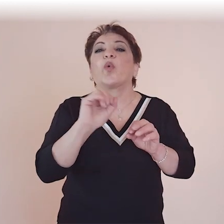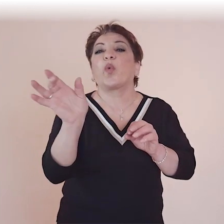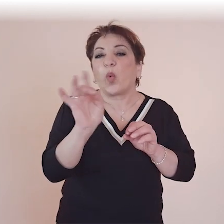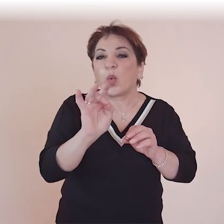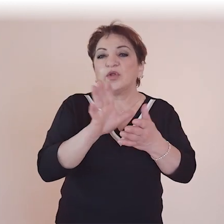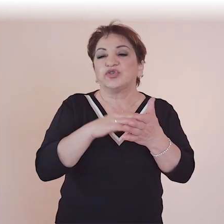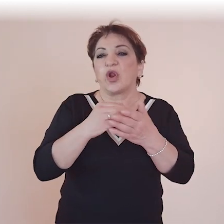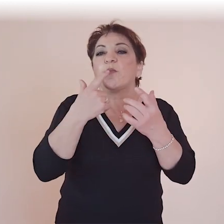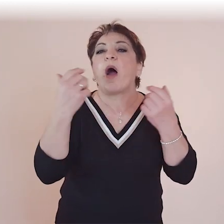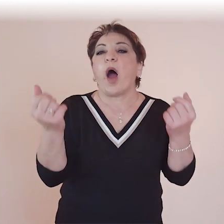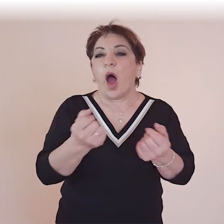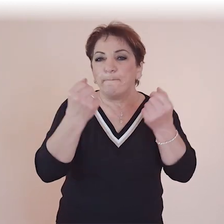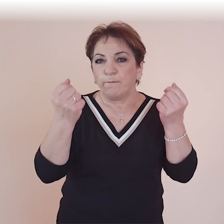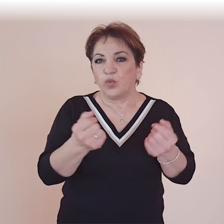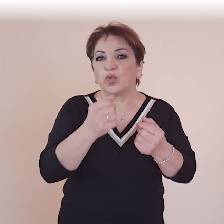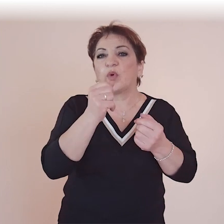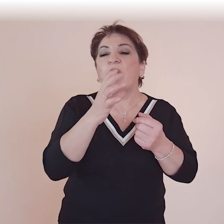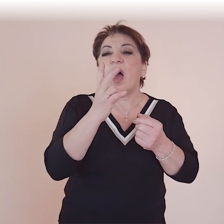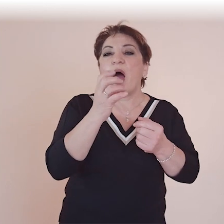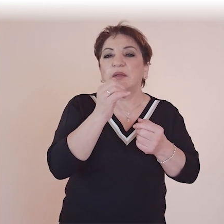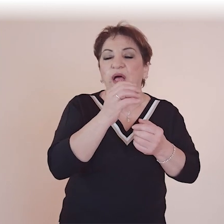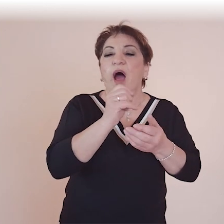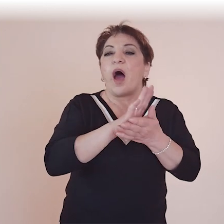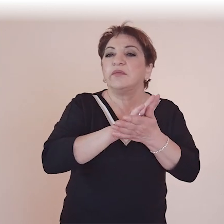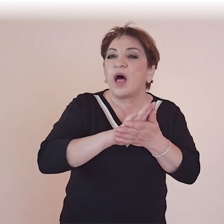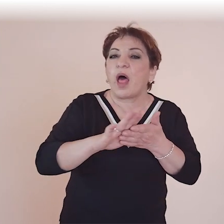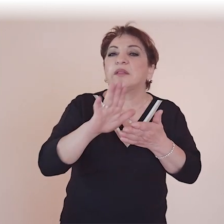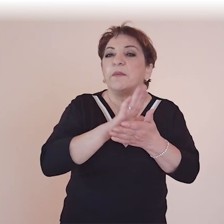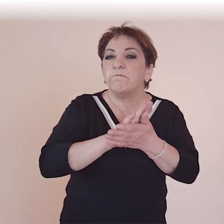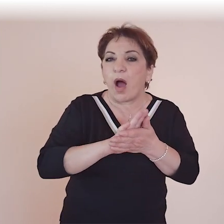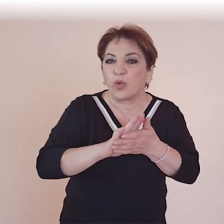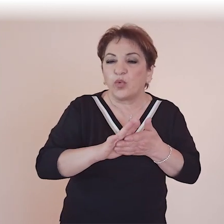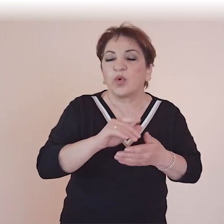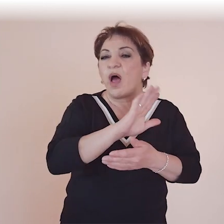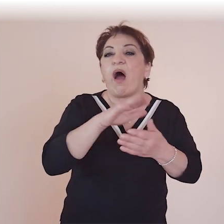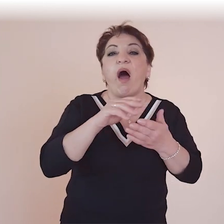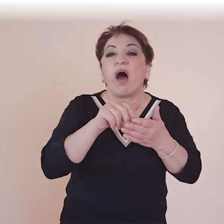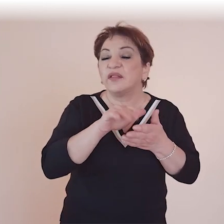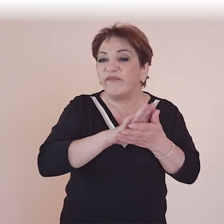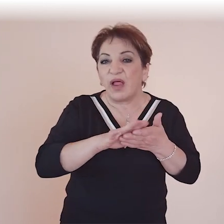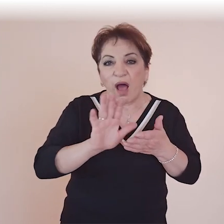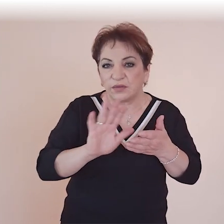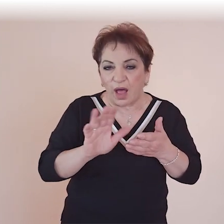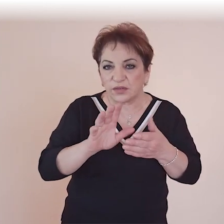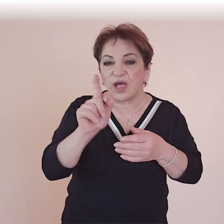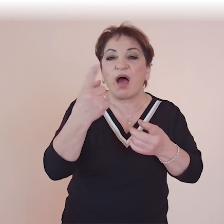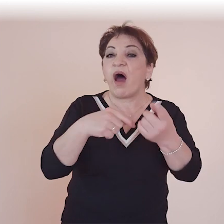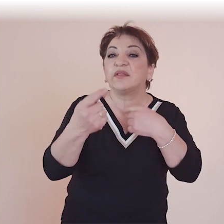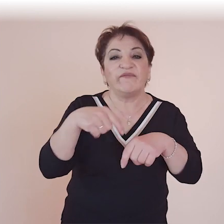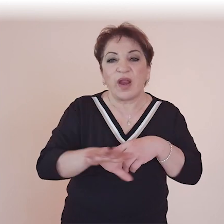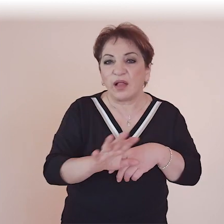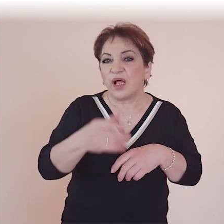հաստատուն, անբից, անարատ, մակուր, անհետ, անվերադարձ, առանց հետք թողնելու, խելար,